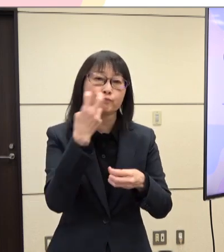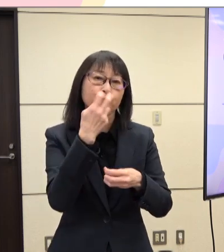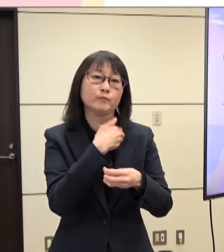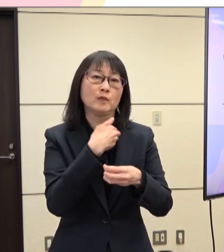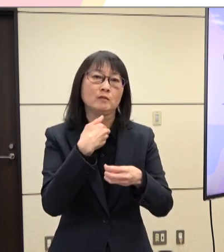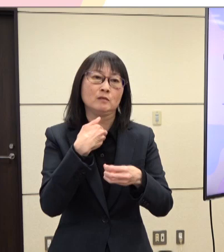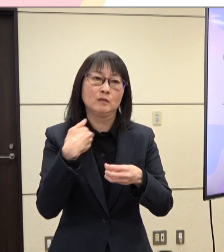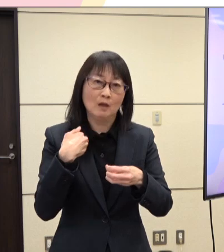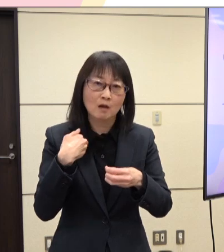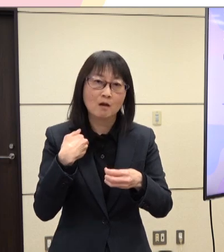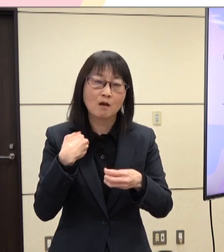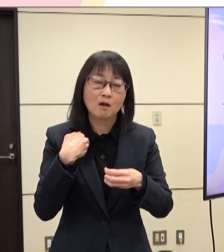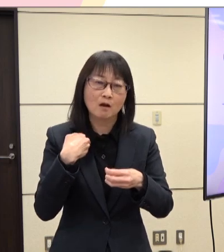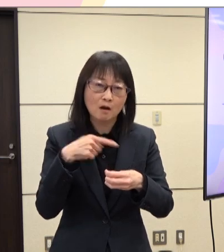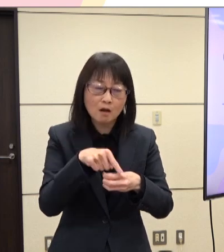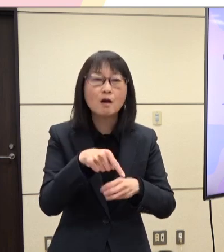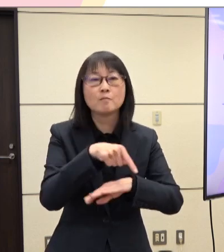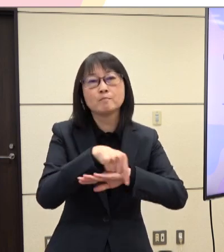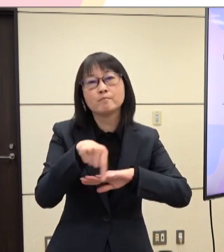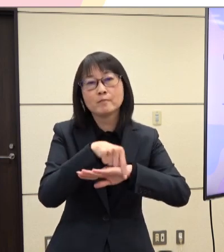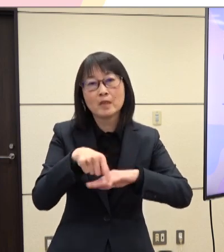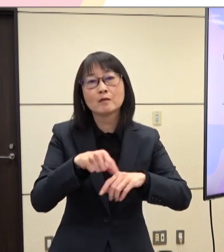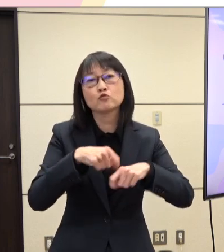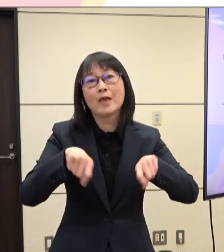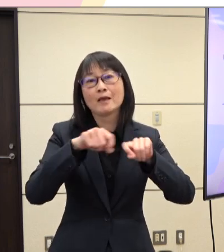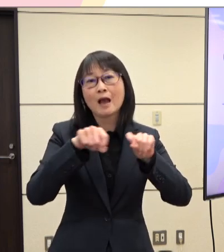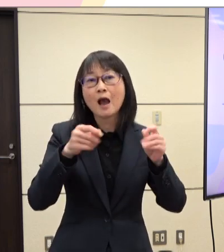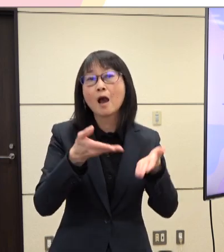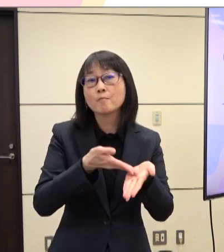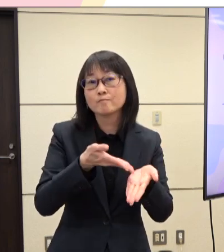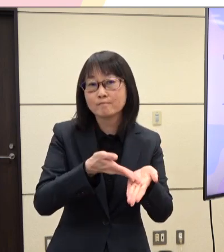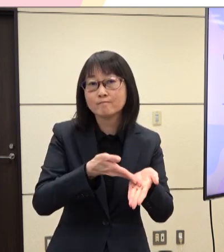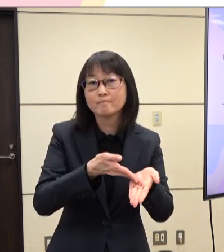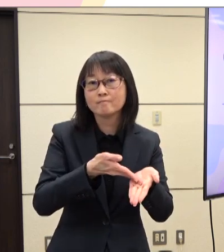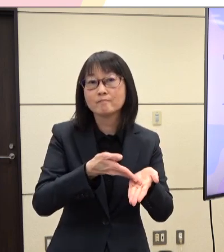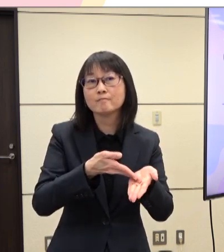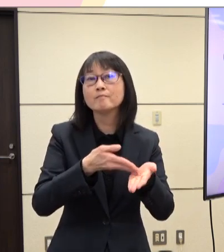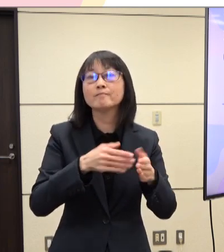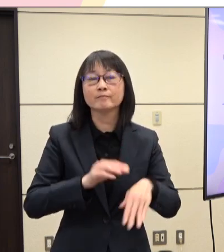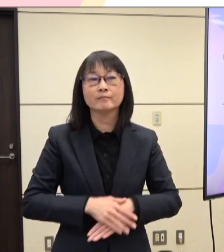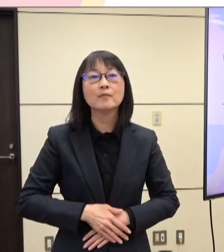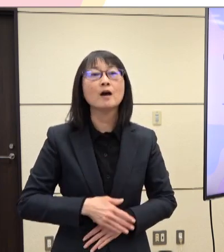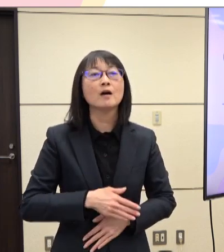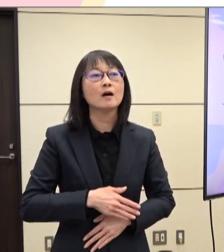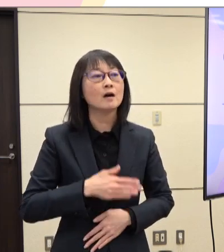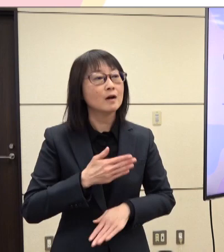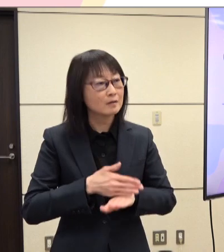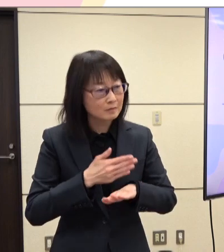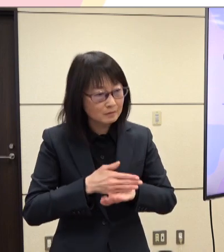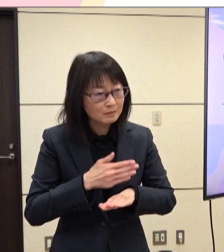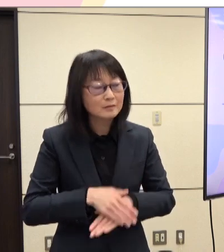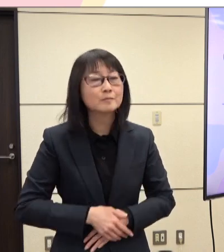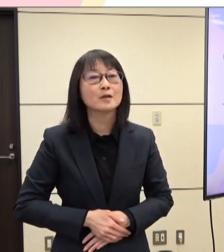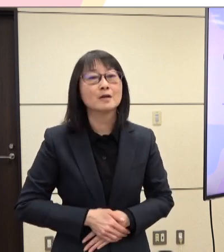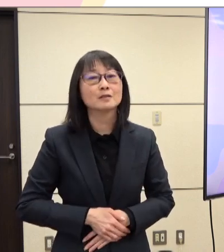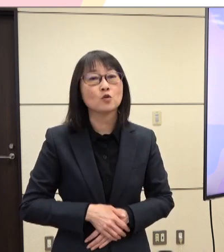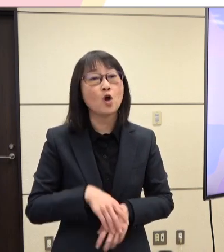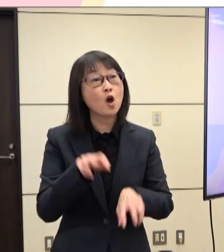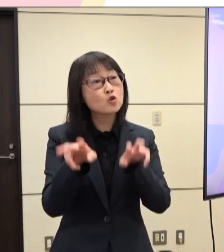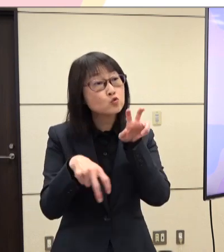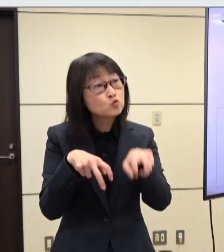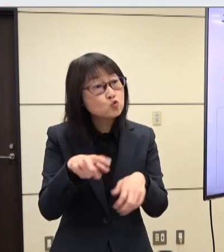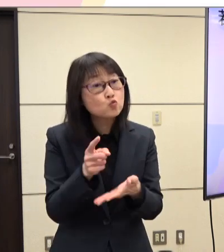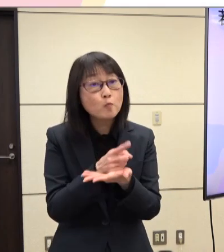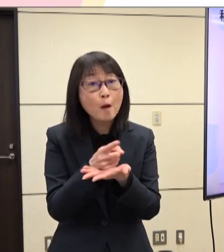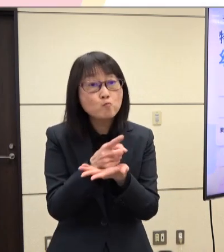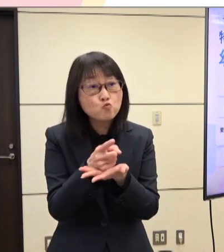うに思っています。 ありがとうございます。はい、よくわかりました。もう一点だけ、はい、住マップについてなんですけれども、 はい、 こちらを導